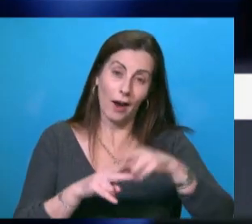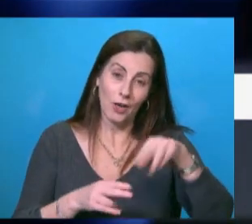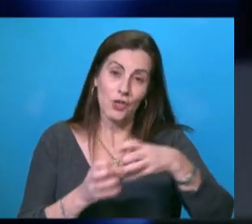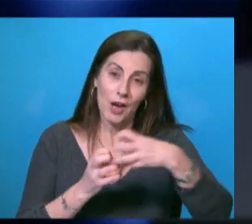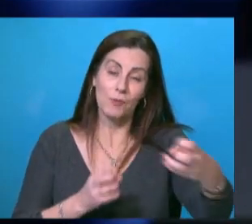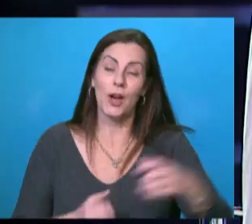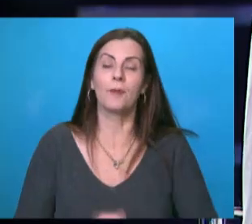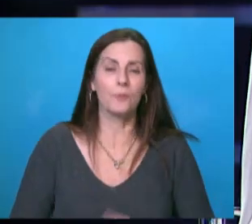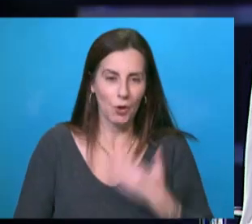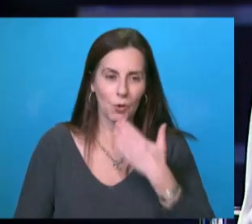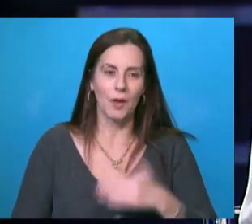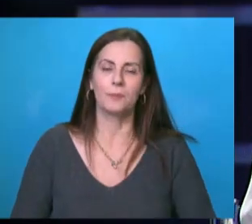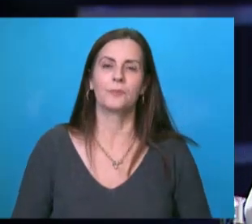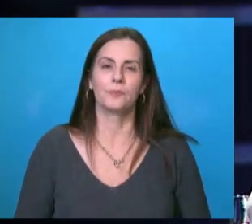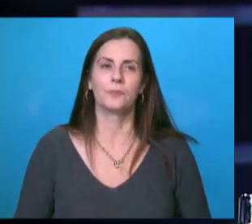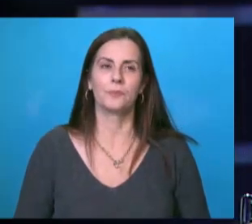שני.